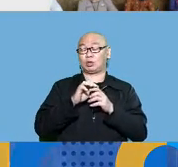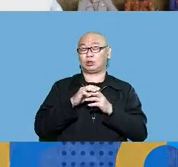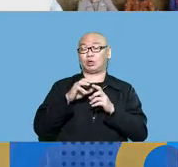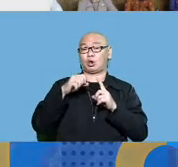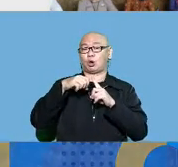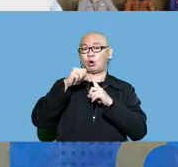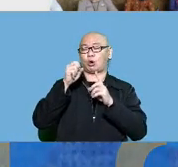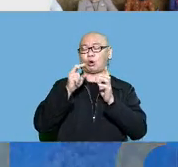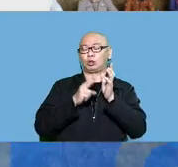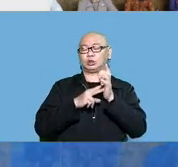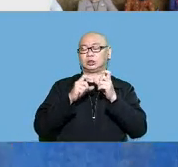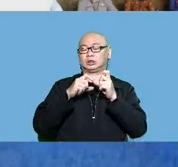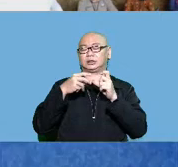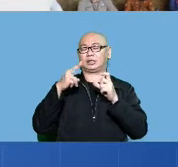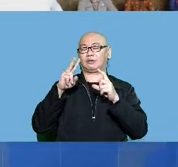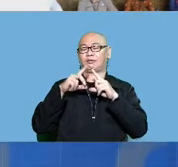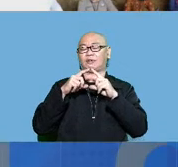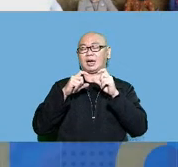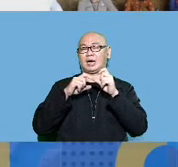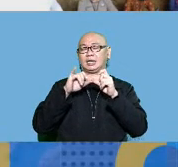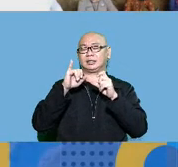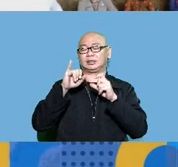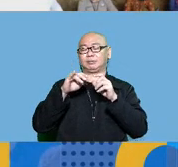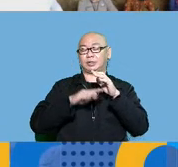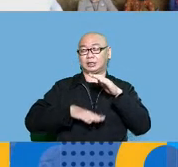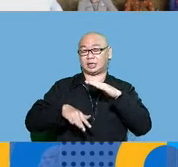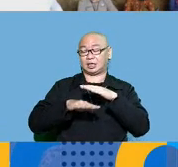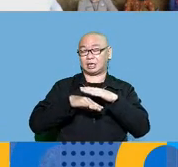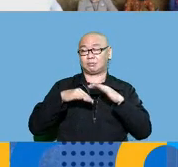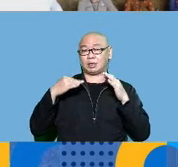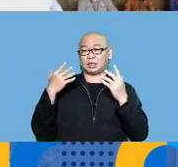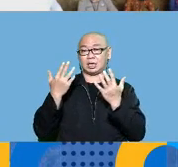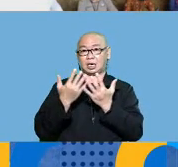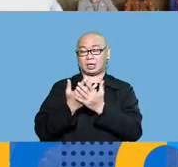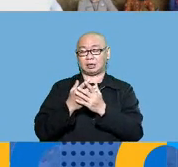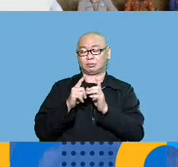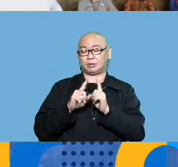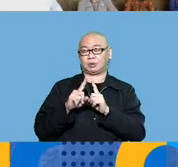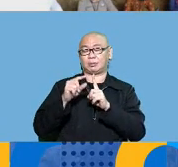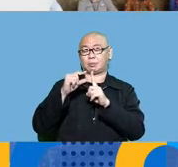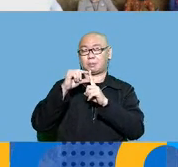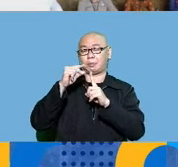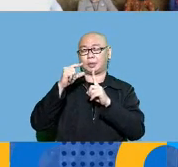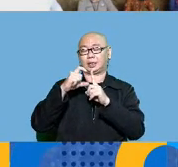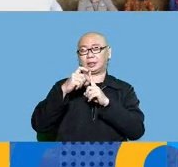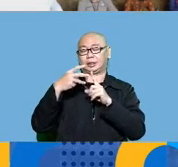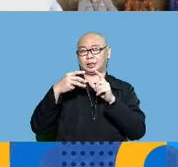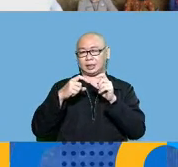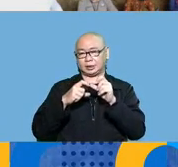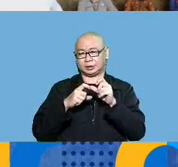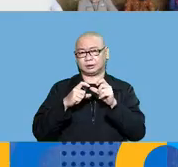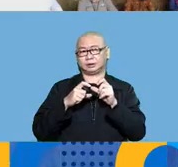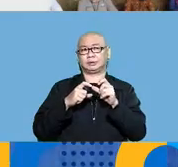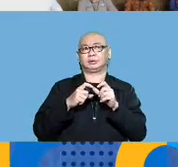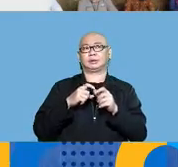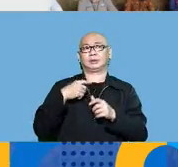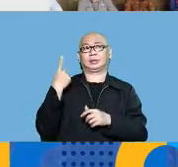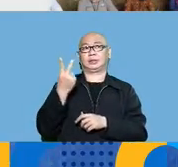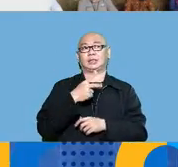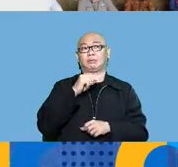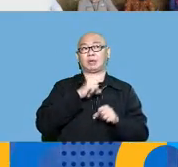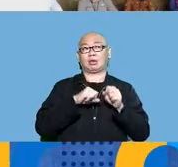konservasi berbasis masyarakat. Di antaranya adalah pendampingan perdes, ya, kemudian kita juga